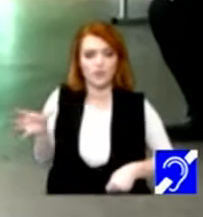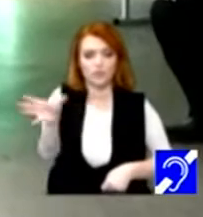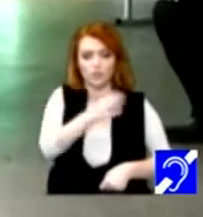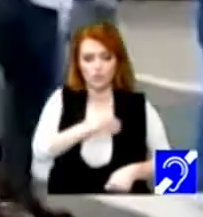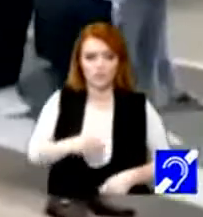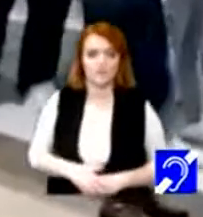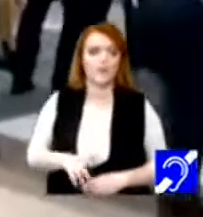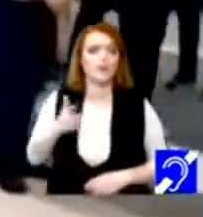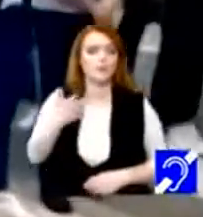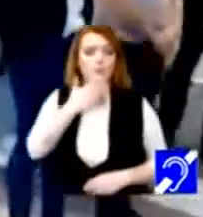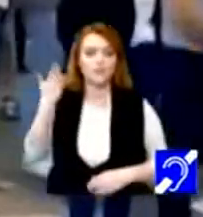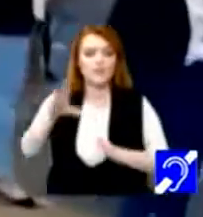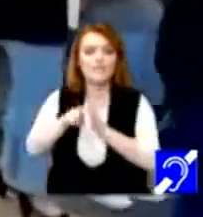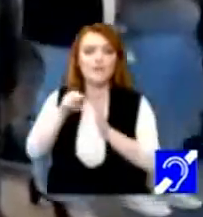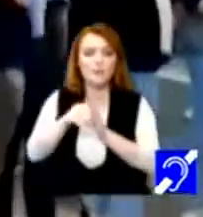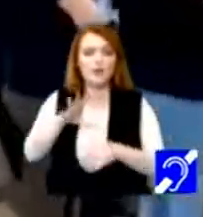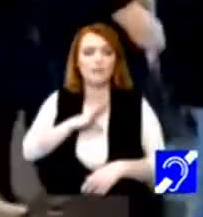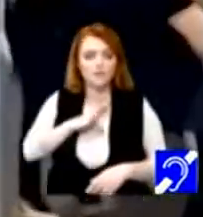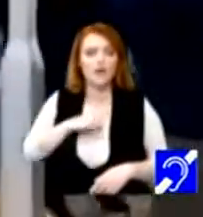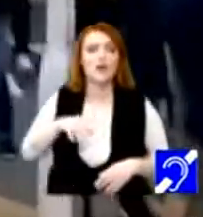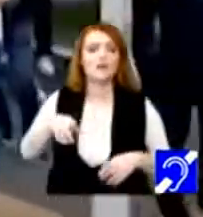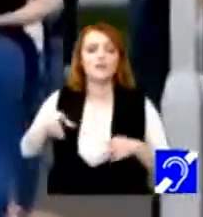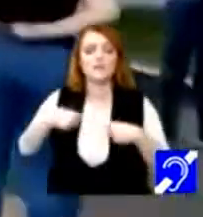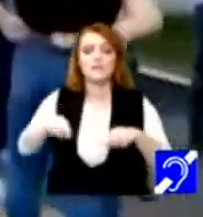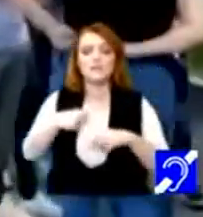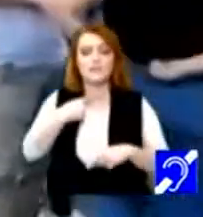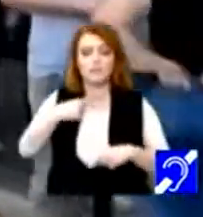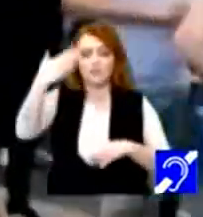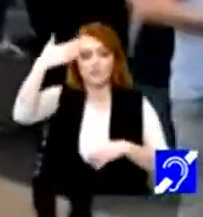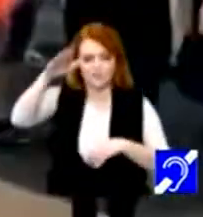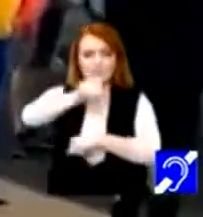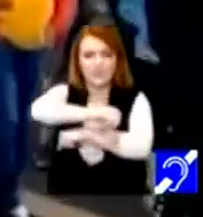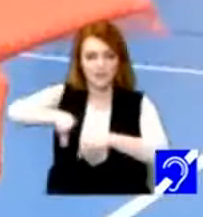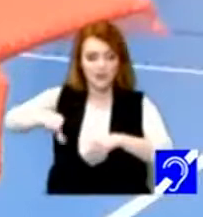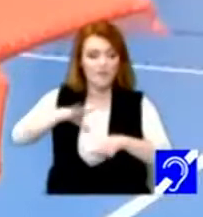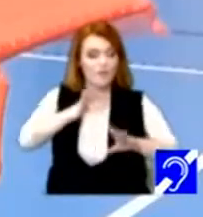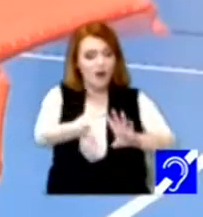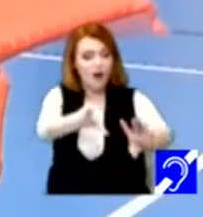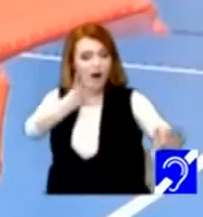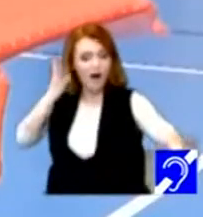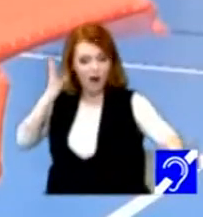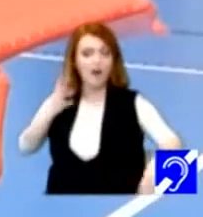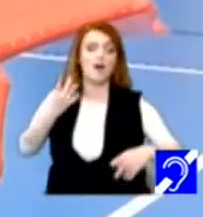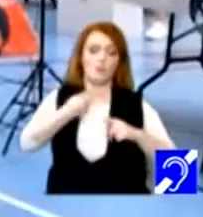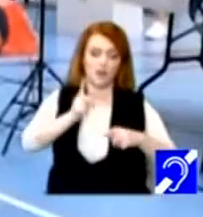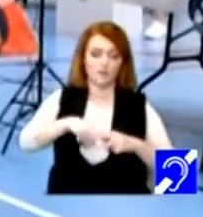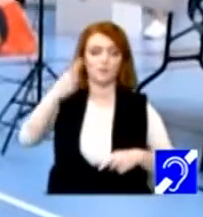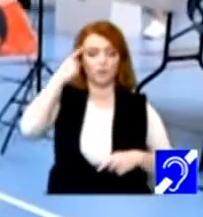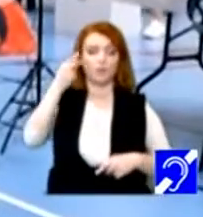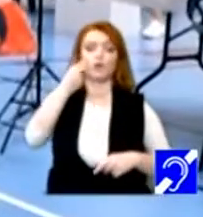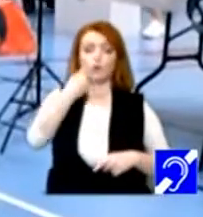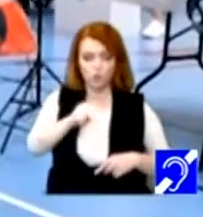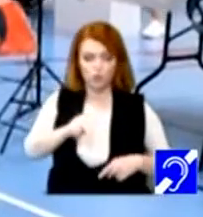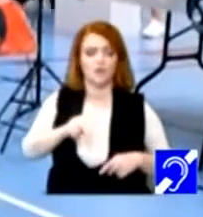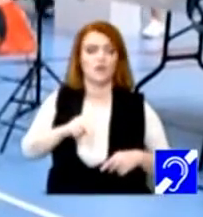odată în plus la ultimele alegeri parlamentare, când la secțiile de vot din străinătate s-au format cozi imense. Potrivit experților, autoritățile